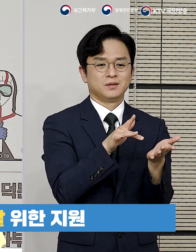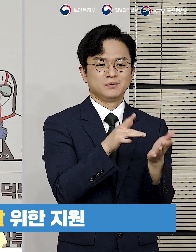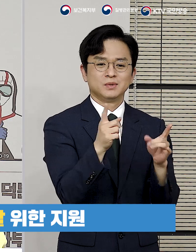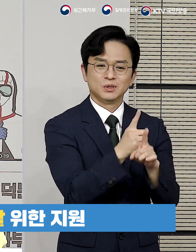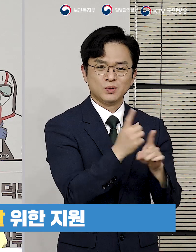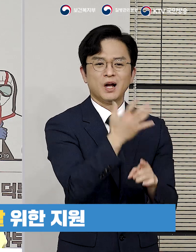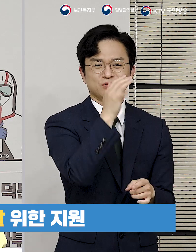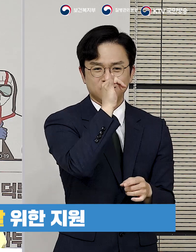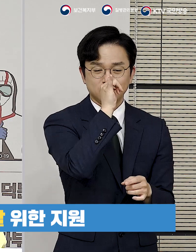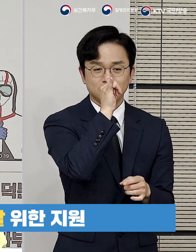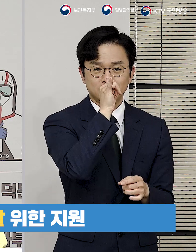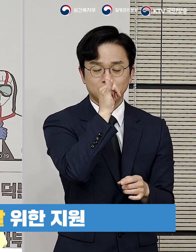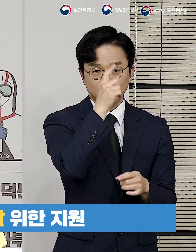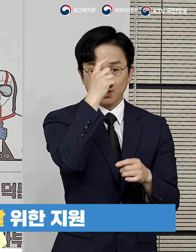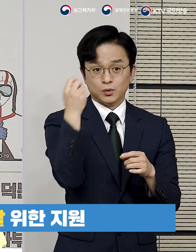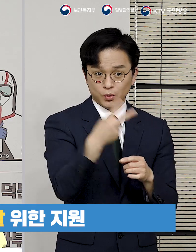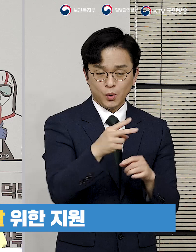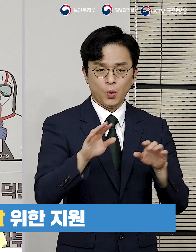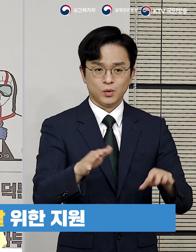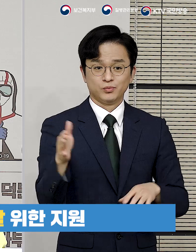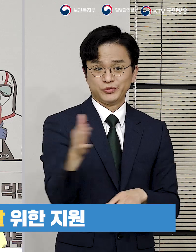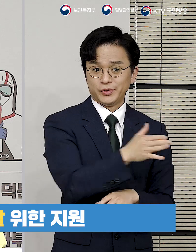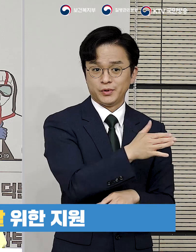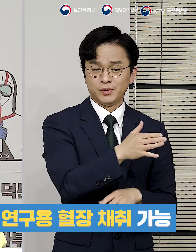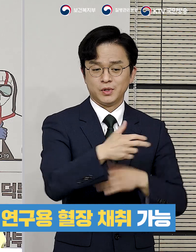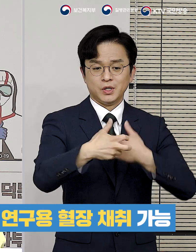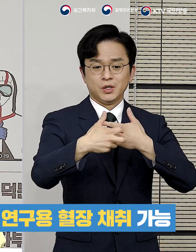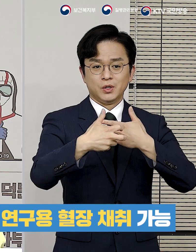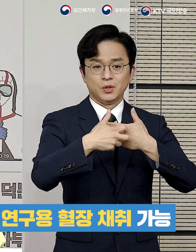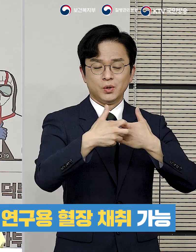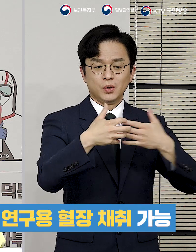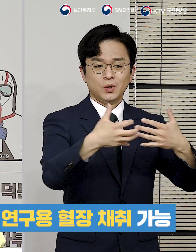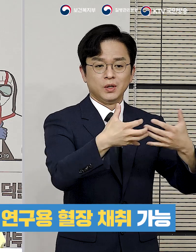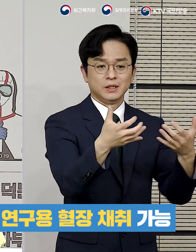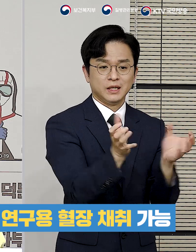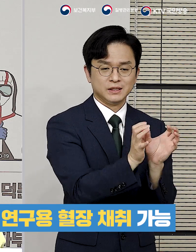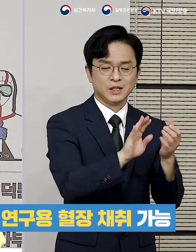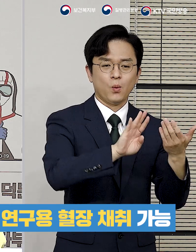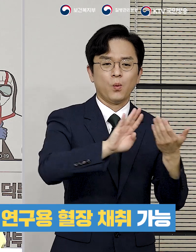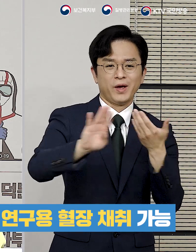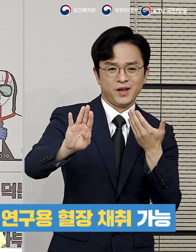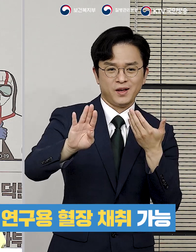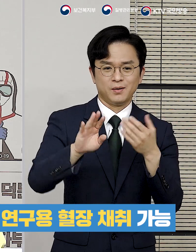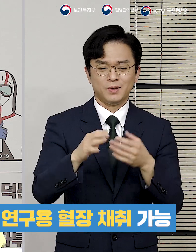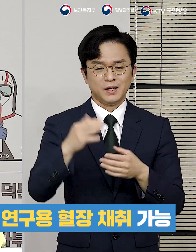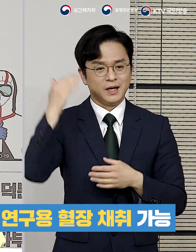정부는 의료법을 적극적으로 해석하여 오늘부터 의료기관이 아닌